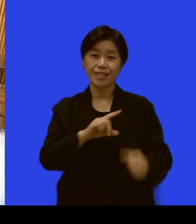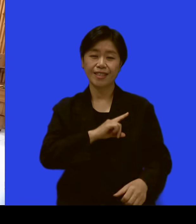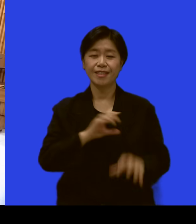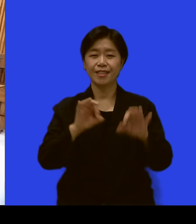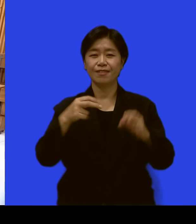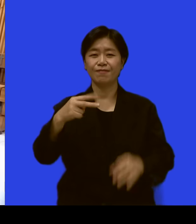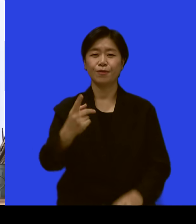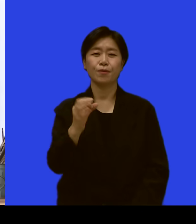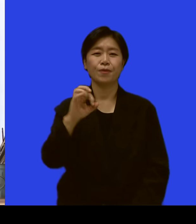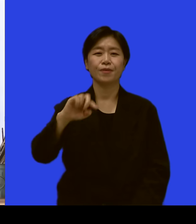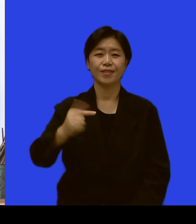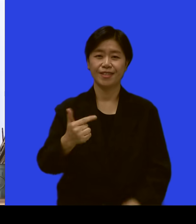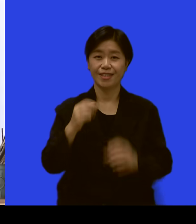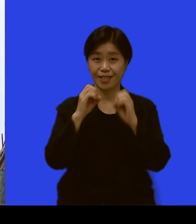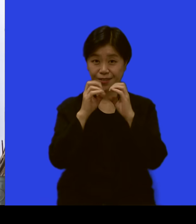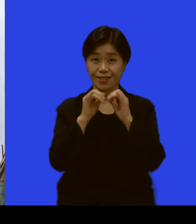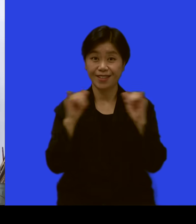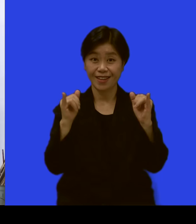오세요. 안녕하세요.